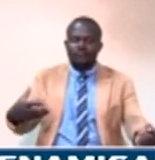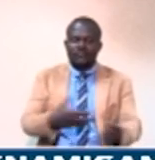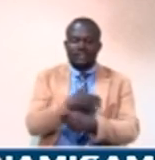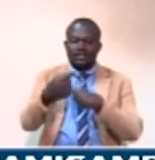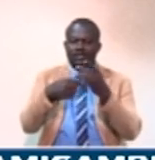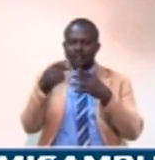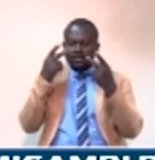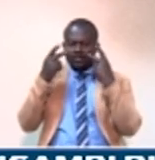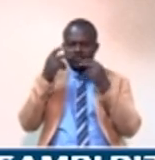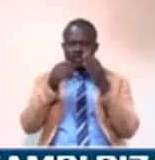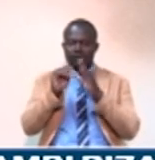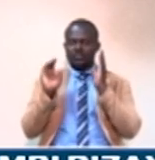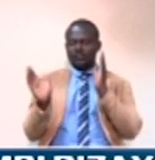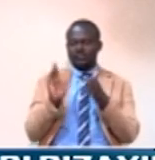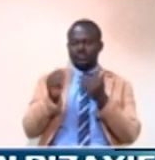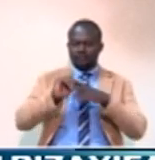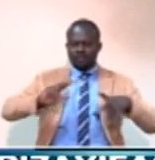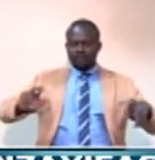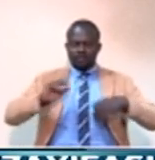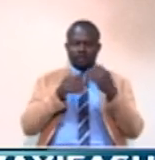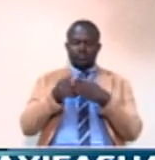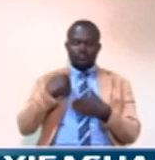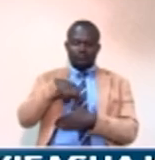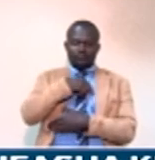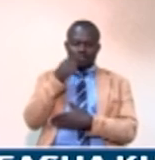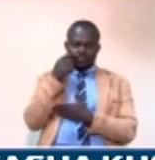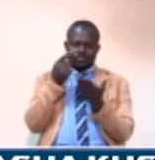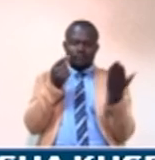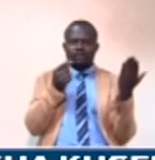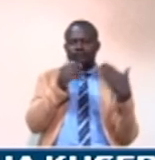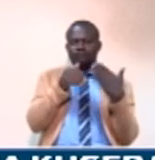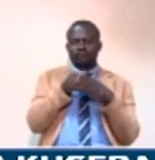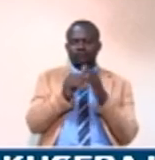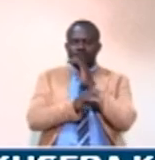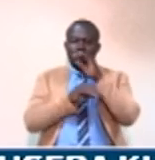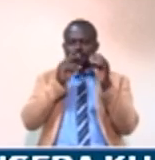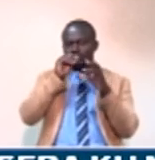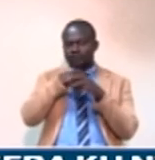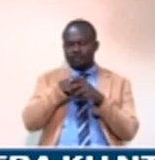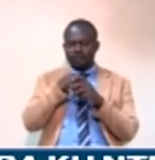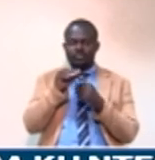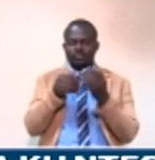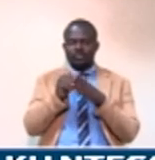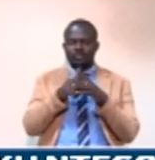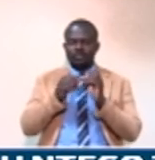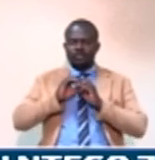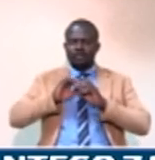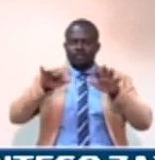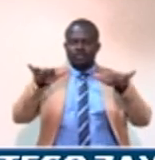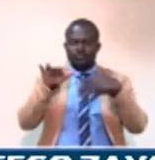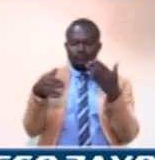gukomeza kureba, gufata ibipimo, kuraho ushobora kuba wabukeka mu bihugu byagiye bivugwamo, ndetse bwatangiye no gusakara mu bindi